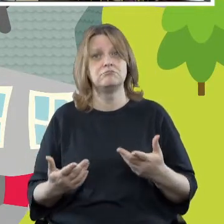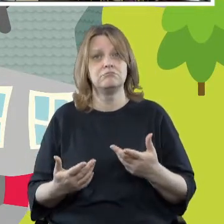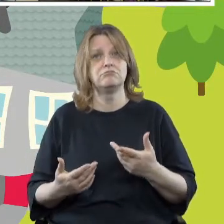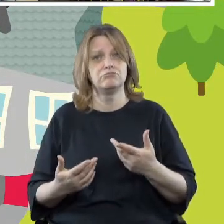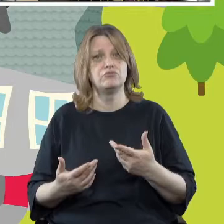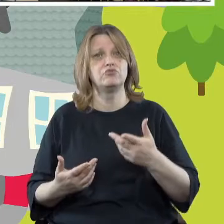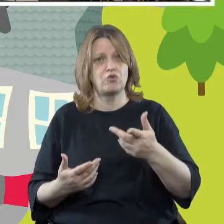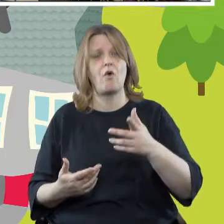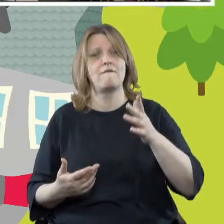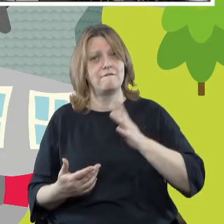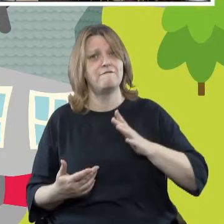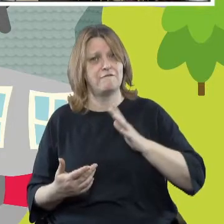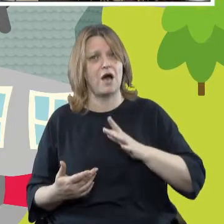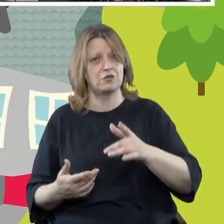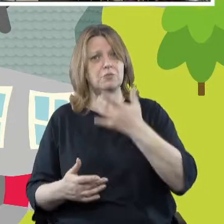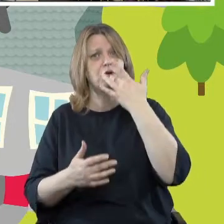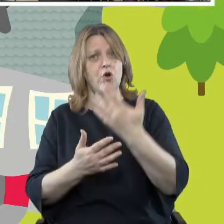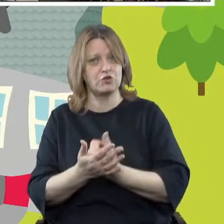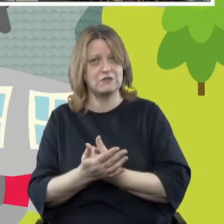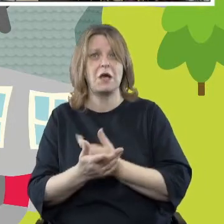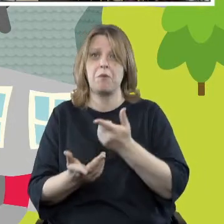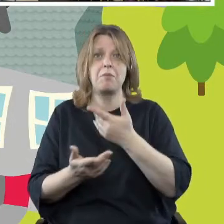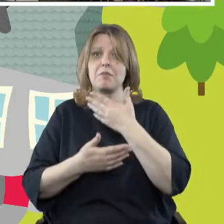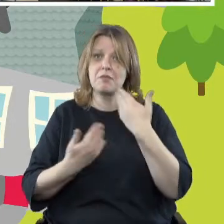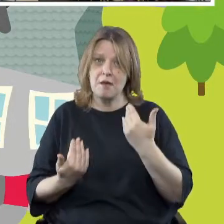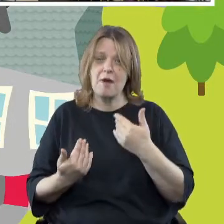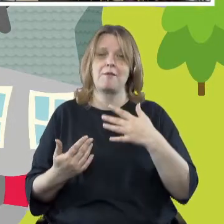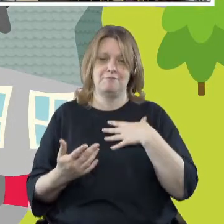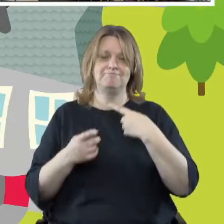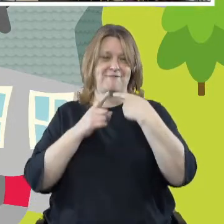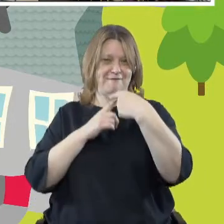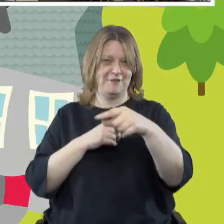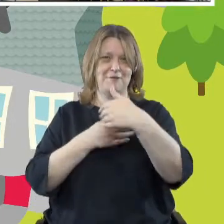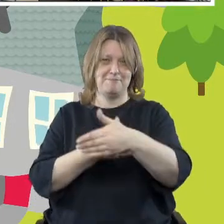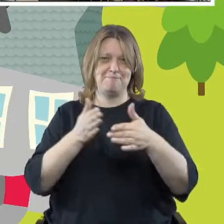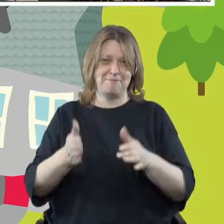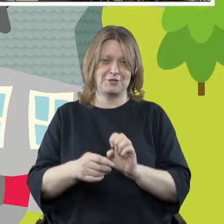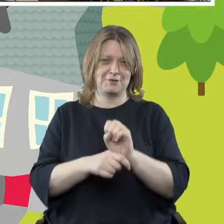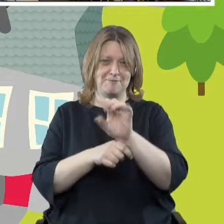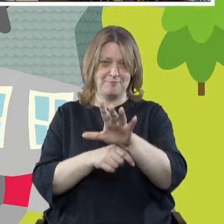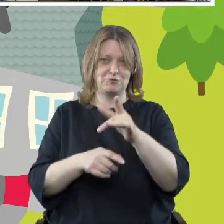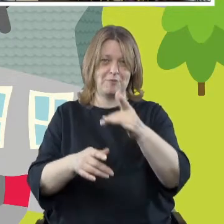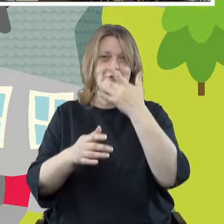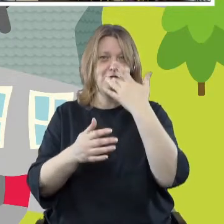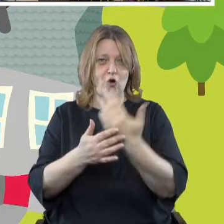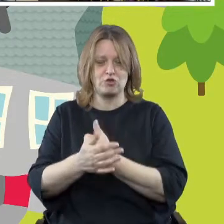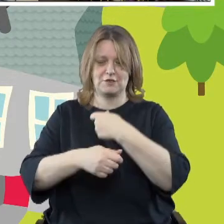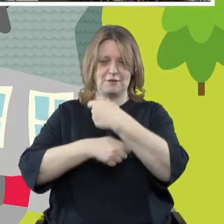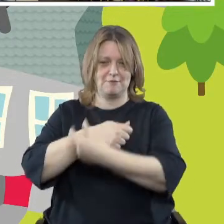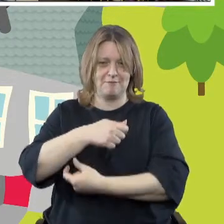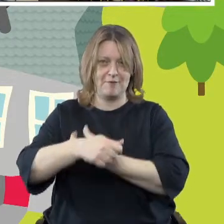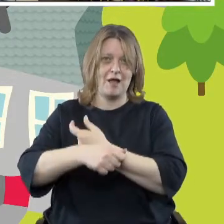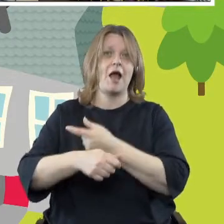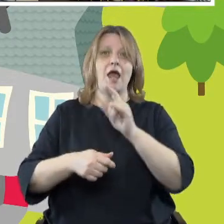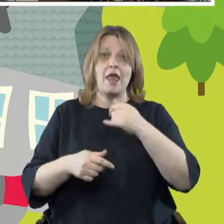może wyślemy Darii takie. To wyślemy, tak właśnie, jest, wyślemy odblasku, ta... Bo może Daria jeszcze nie ma odblasku, właśnie. Więc... To wyślemy, żebyś... Jak ci